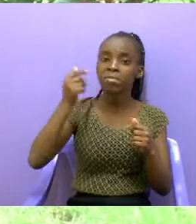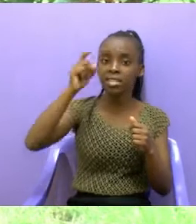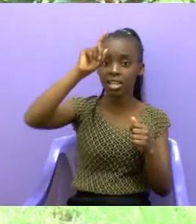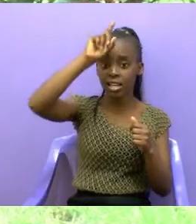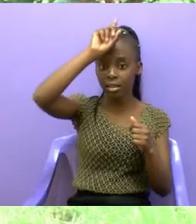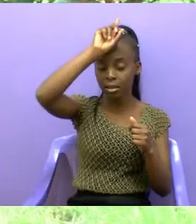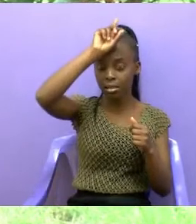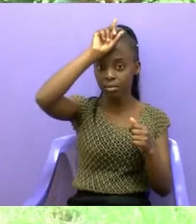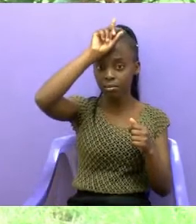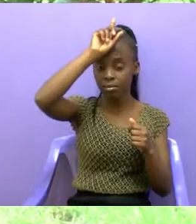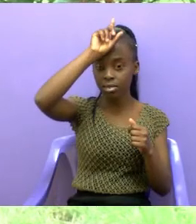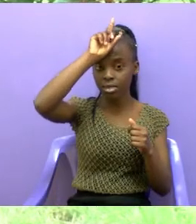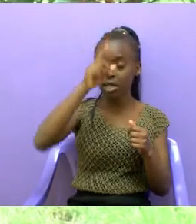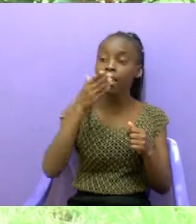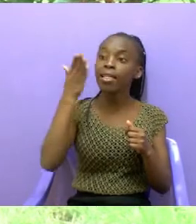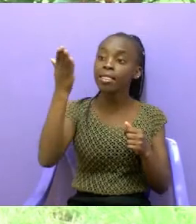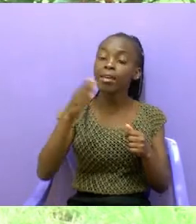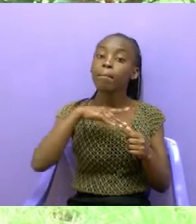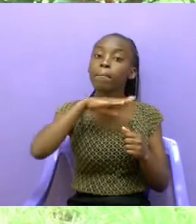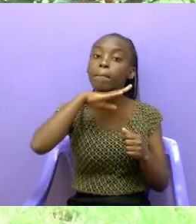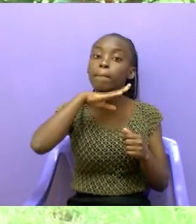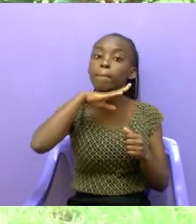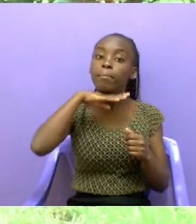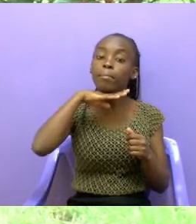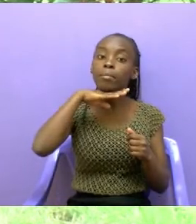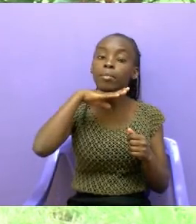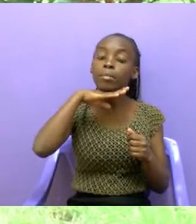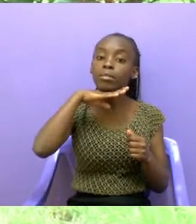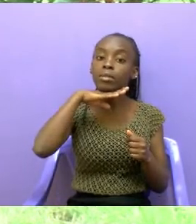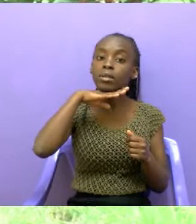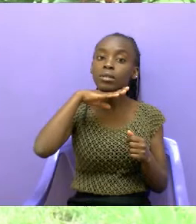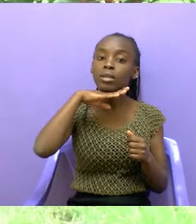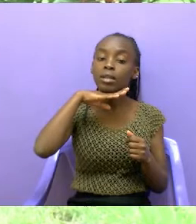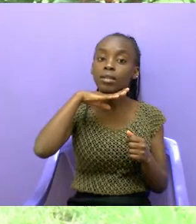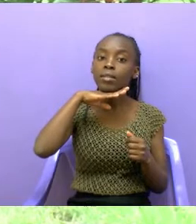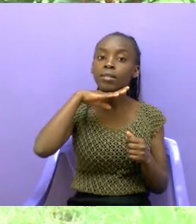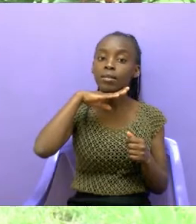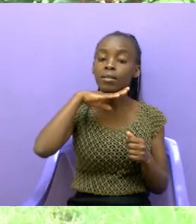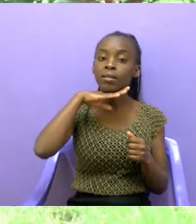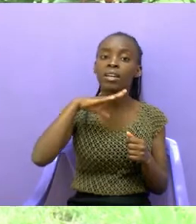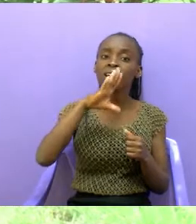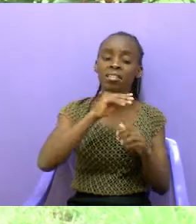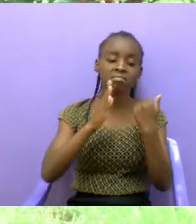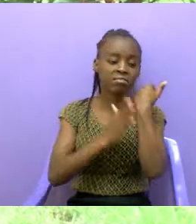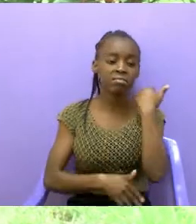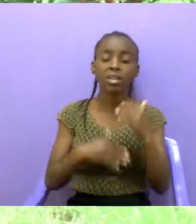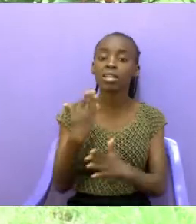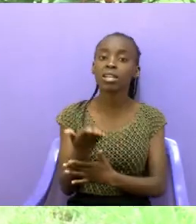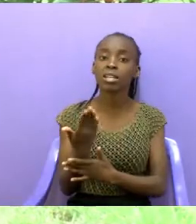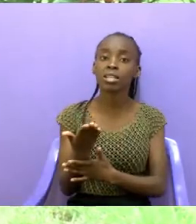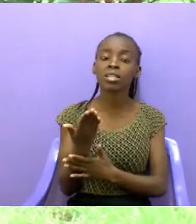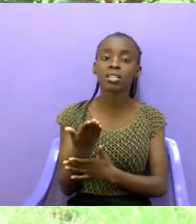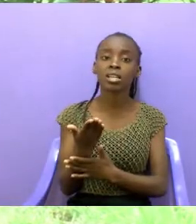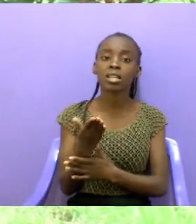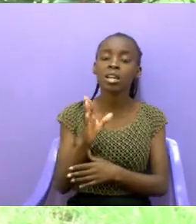walikuwa wametoka ni makaburi na tikiti maji na vitunguu saumu. Hakuna